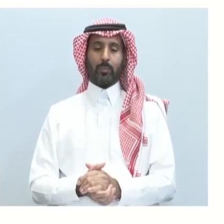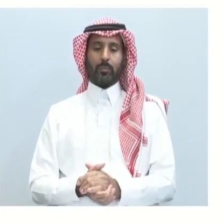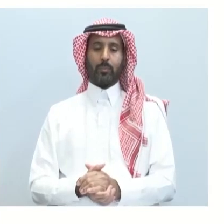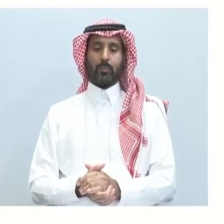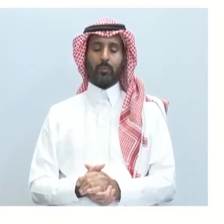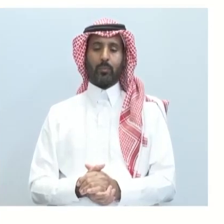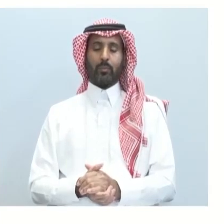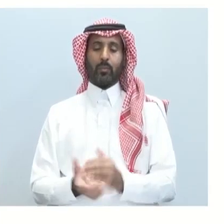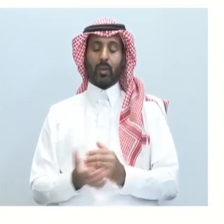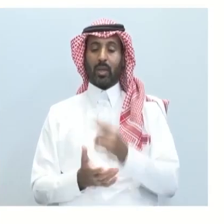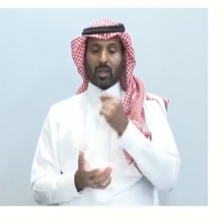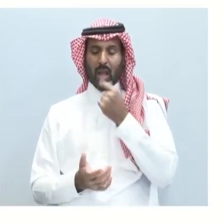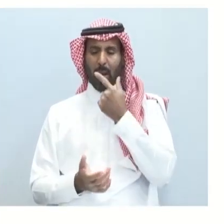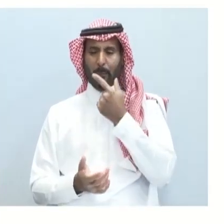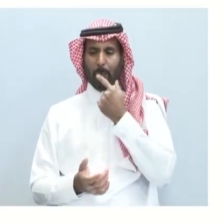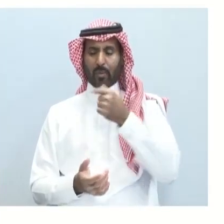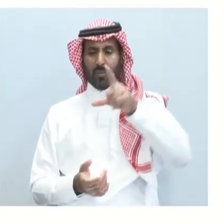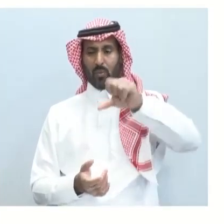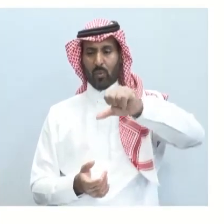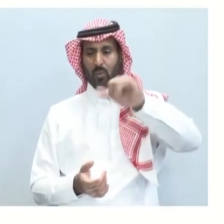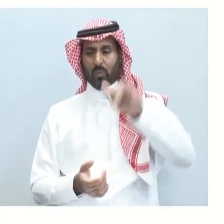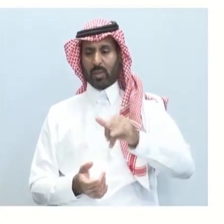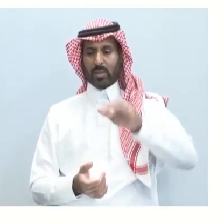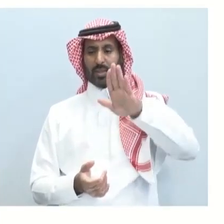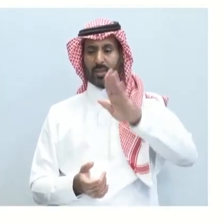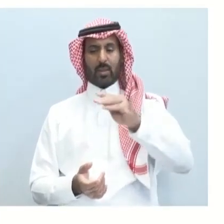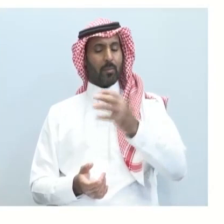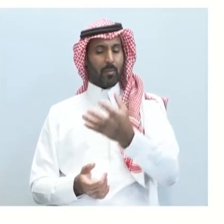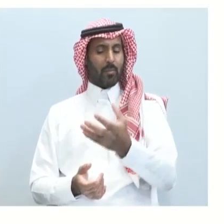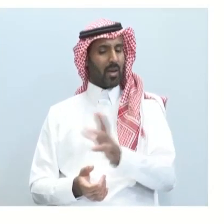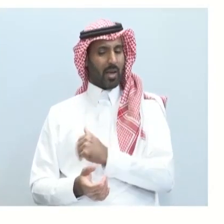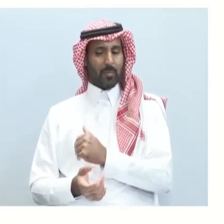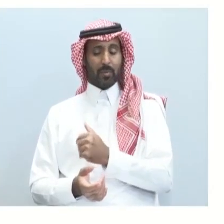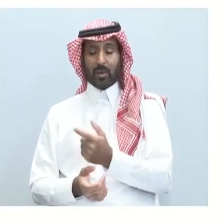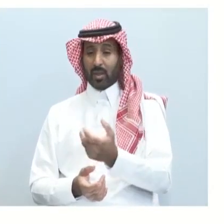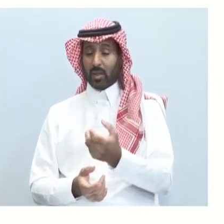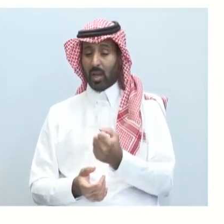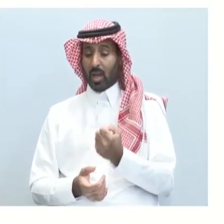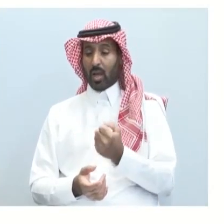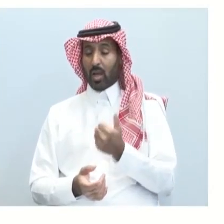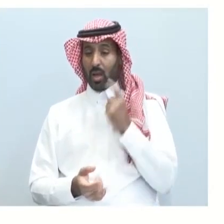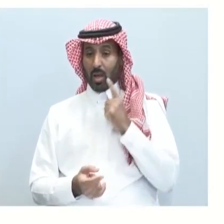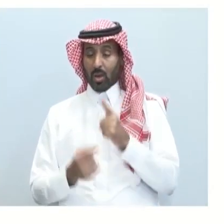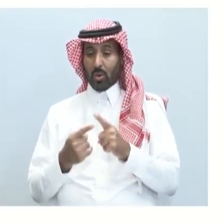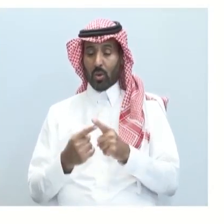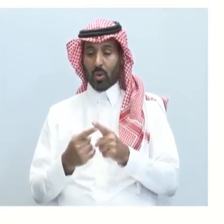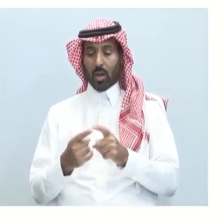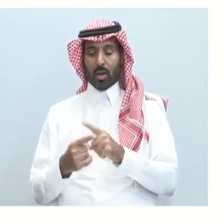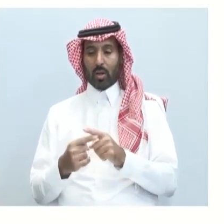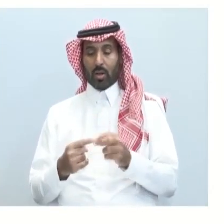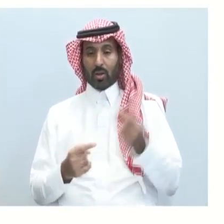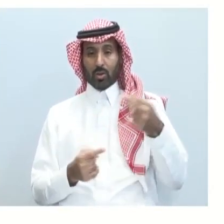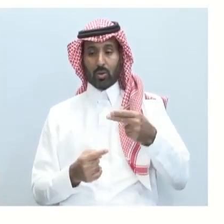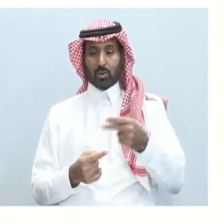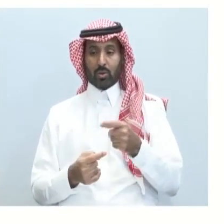كما ان حمض لوس لا يمتلك ايون الهيدروجين لكي يمنحه لغيره لذا فهو